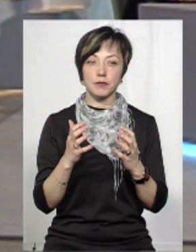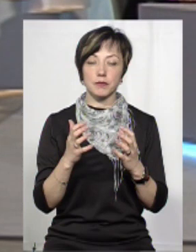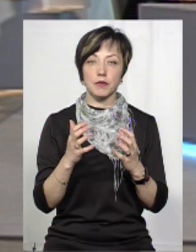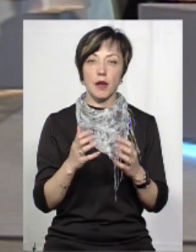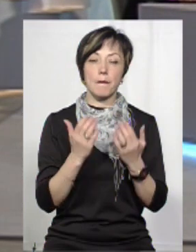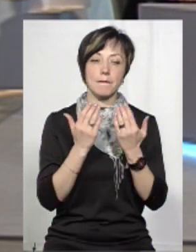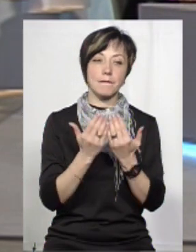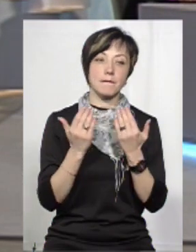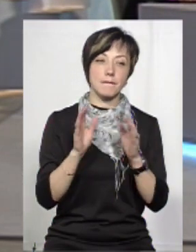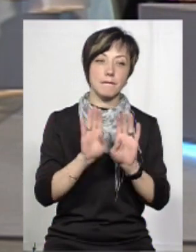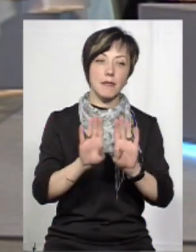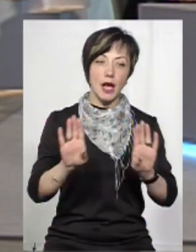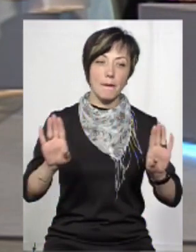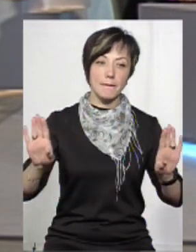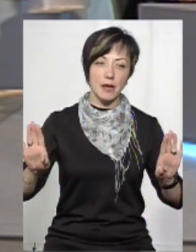є меблі,